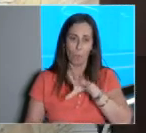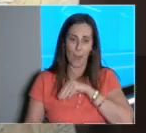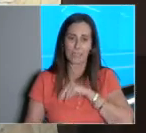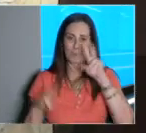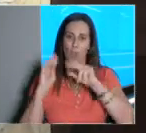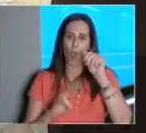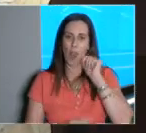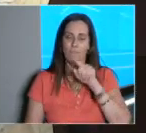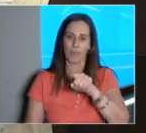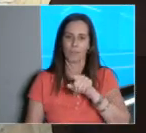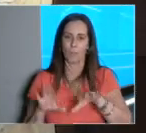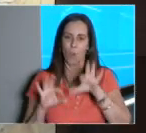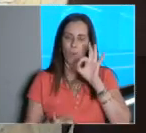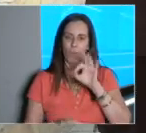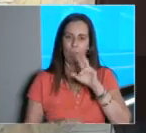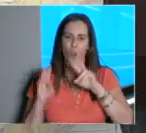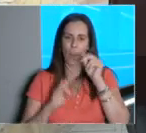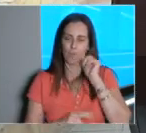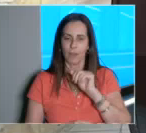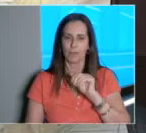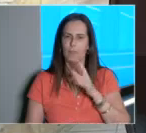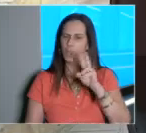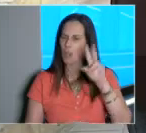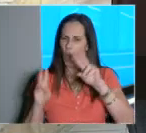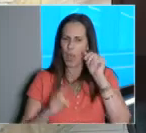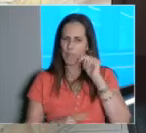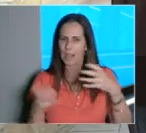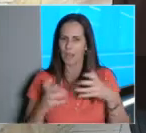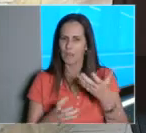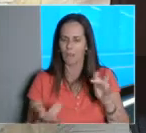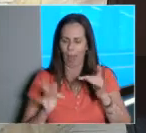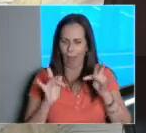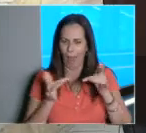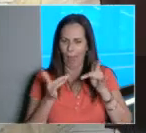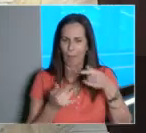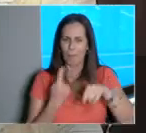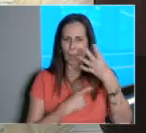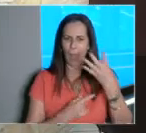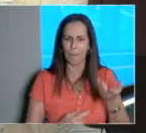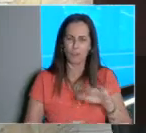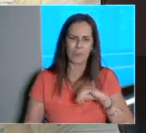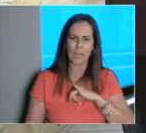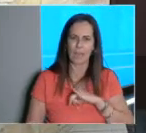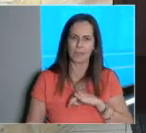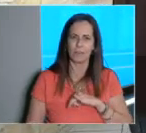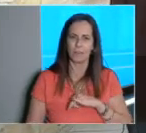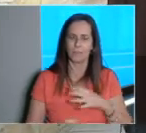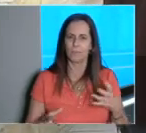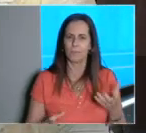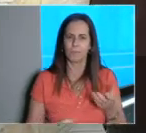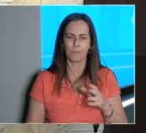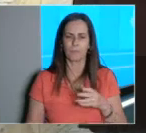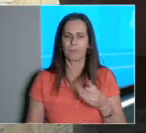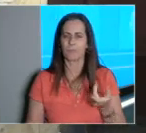היהודי שלצידנו, תומך כחול לבן. מה יש לך מכחול לבן? זה חבורה שרבה עם עצמה, זה חבורה של אינטרסנטים שחברו ביחד,